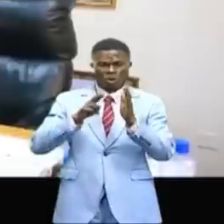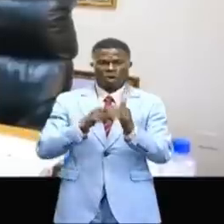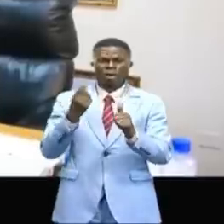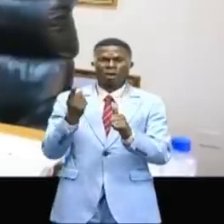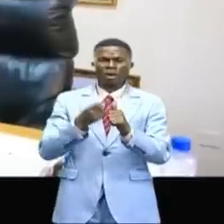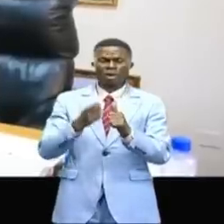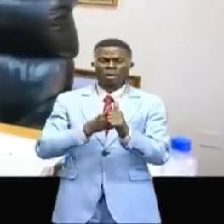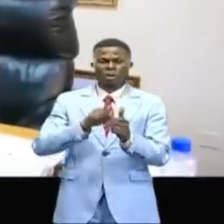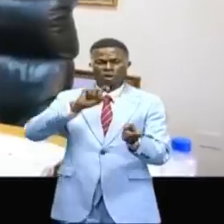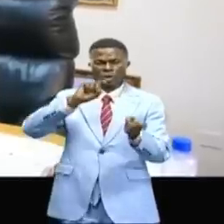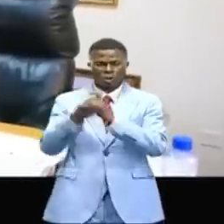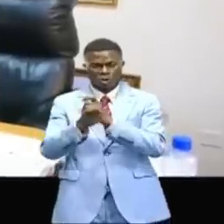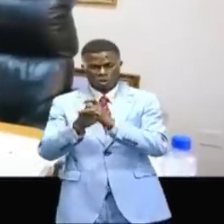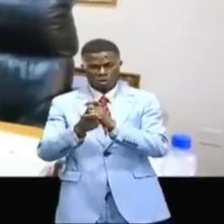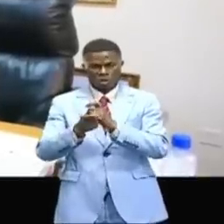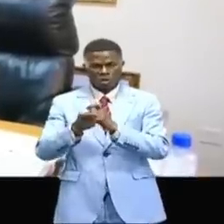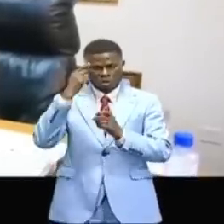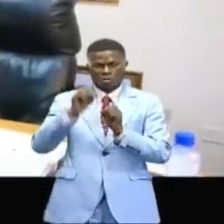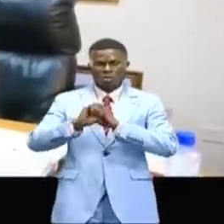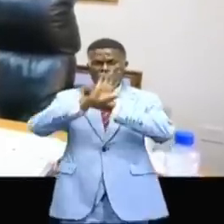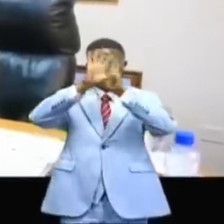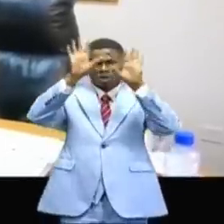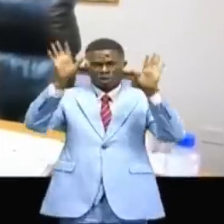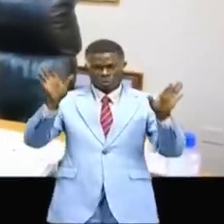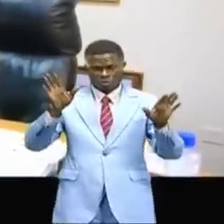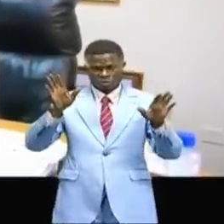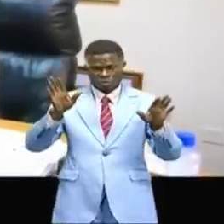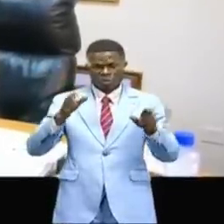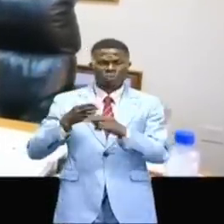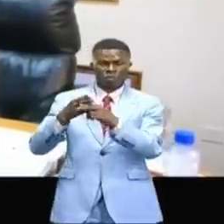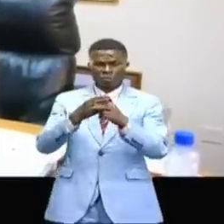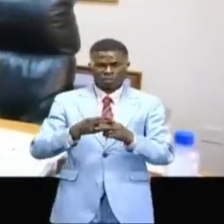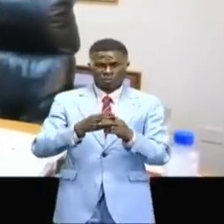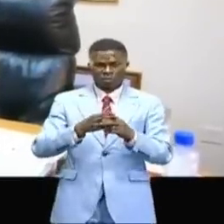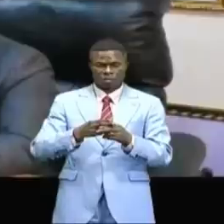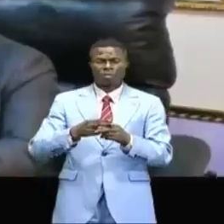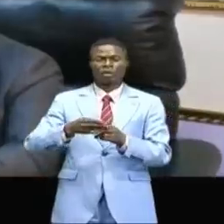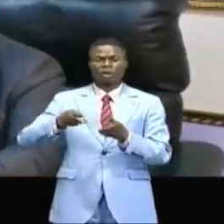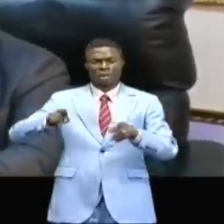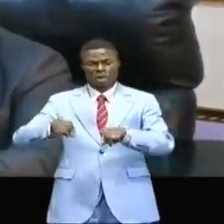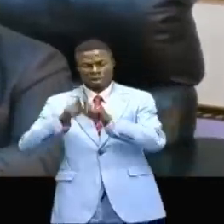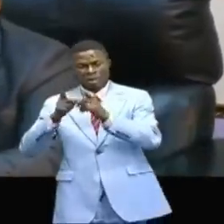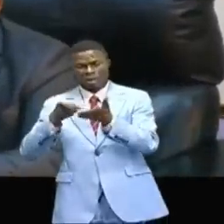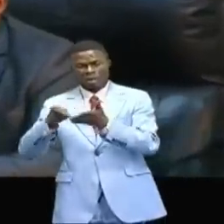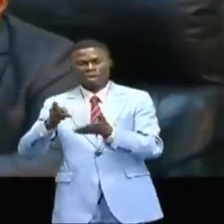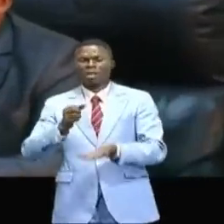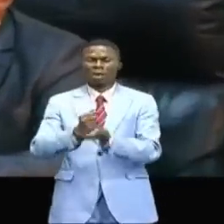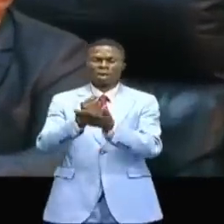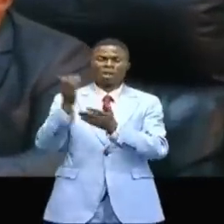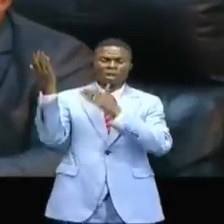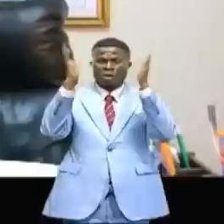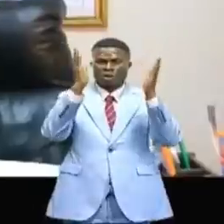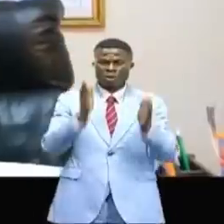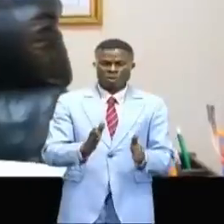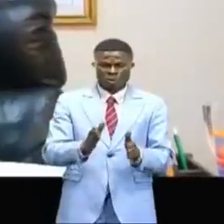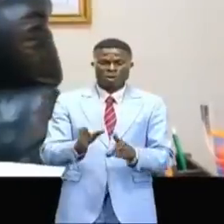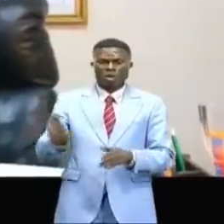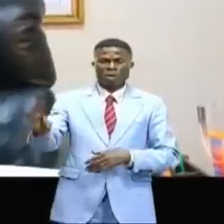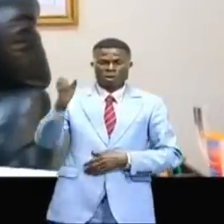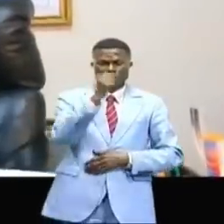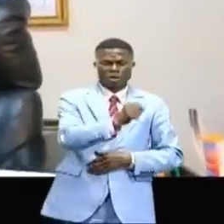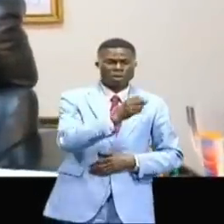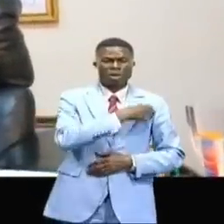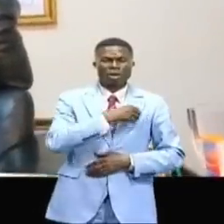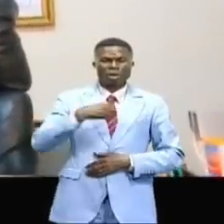notamment les réformes menées pour la transparence, les contrôles et la rédévabilité, facilité au commerce et la nomination des